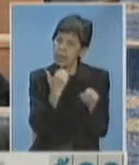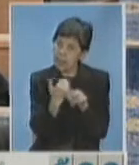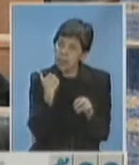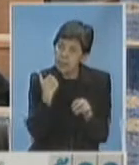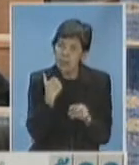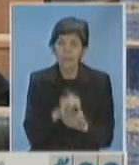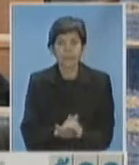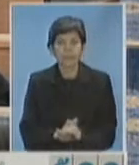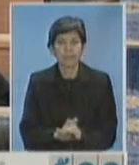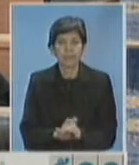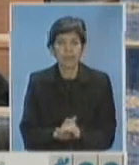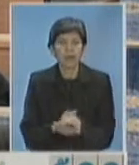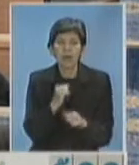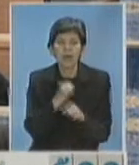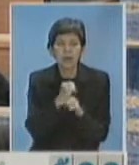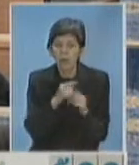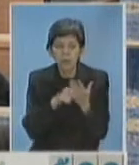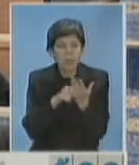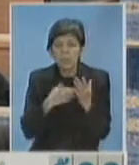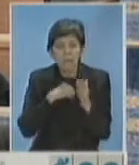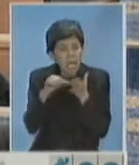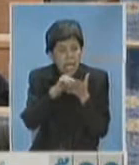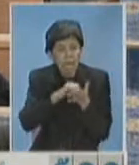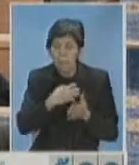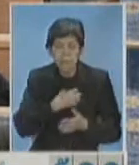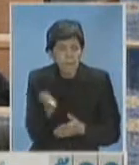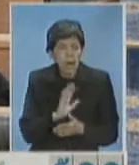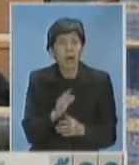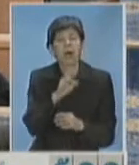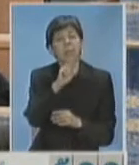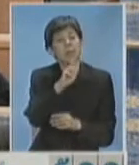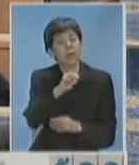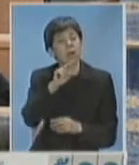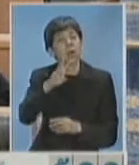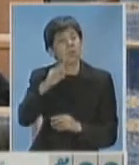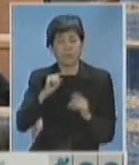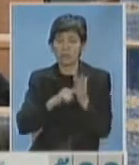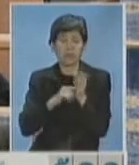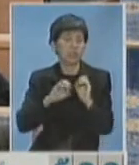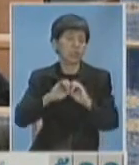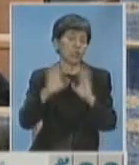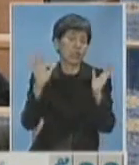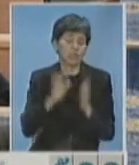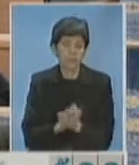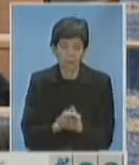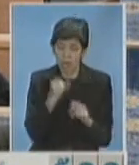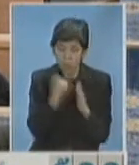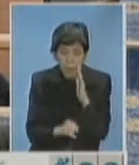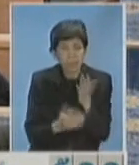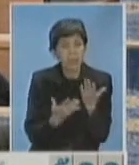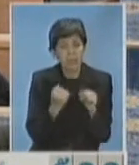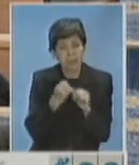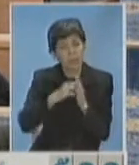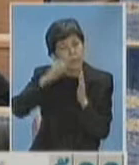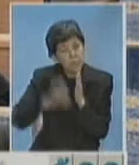างนี้ครับแล้วก็ท่านก็ปกป้องมาให้แก้นี่ไงก็มาตรา266นี่มันชัดเจนครับท่านประธานครับผิดและถูกถอด